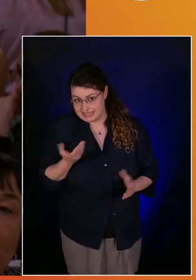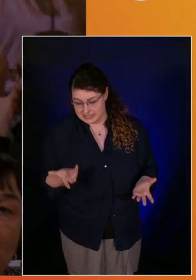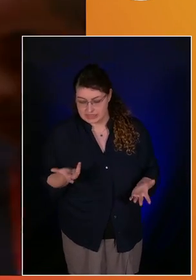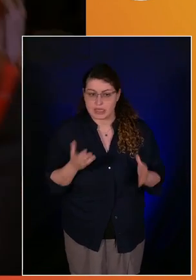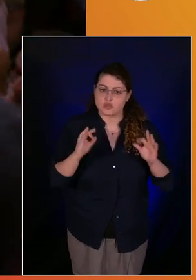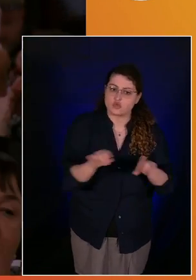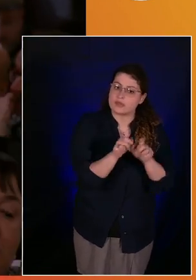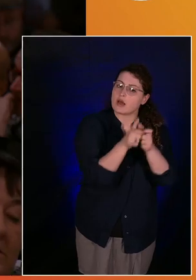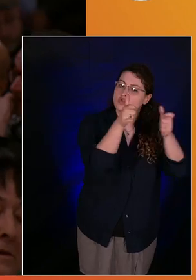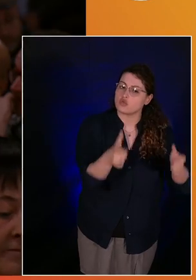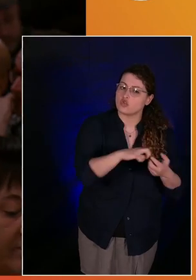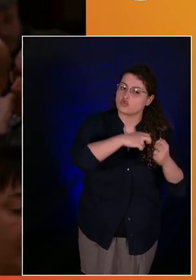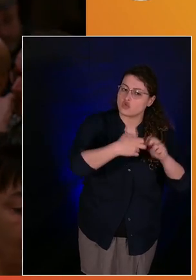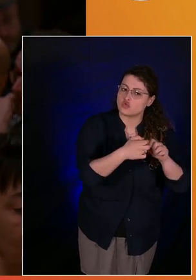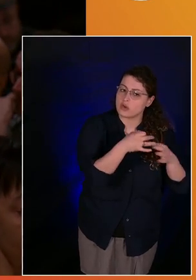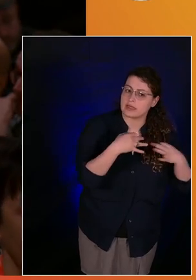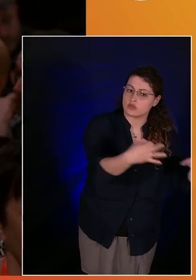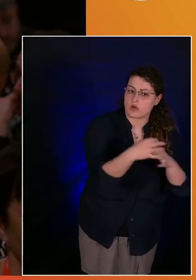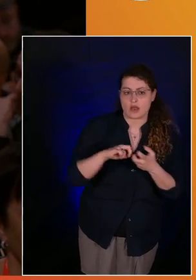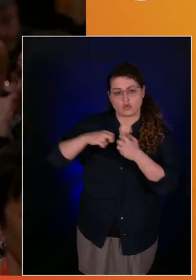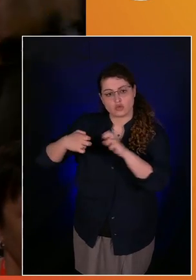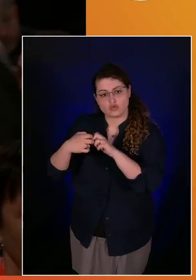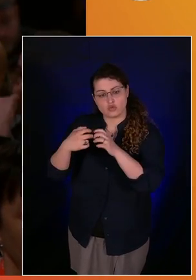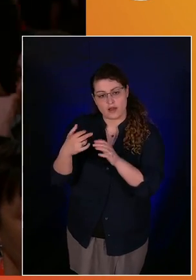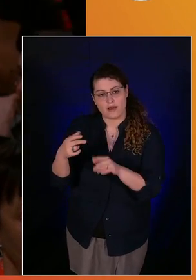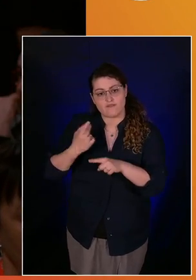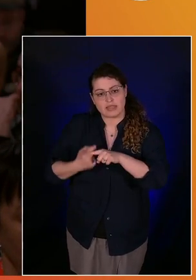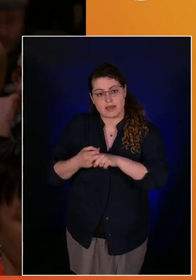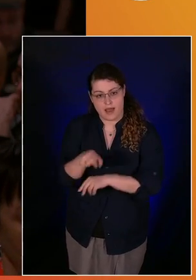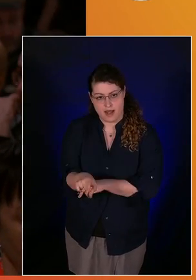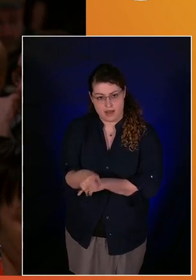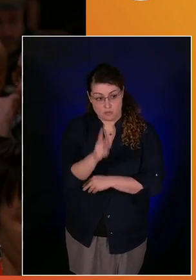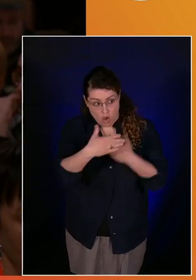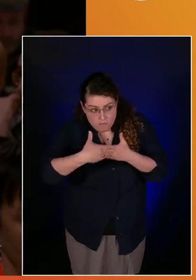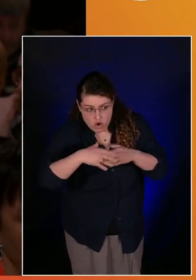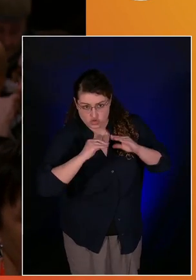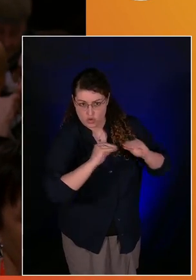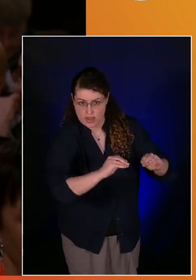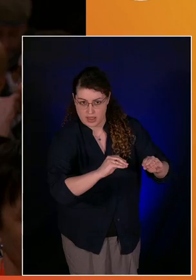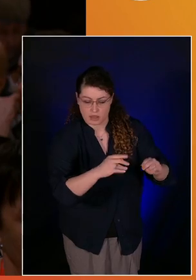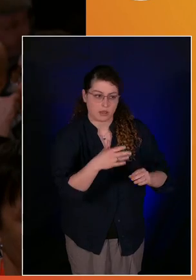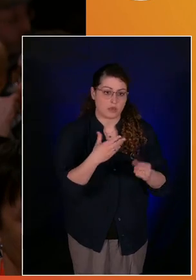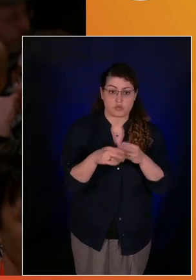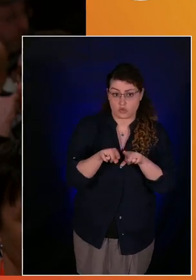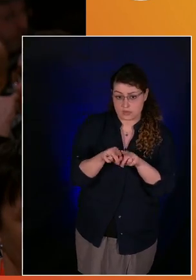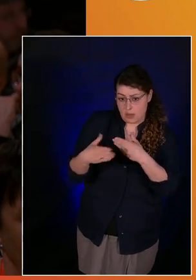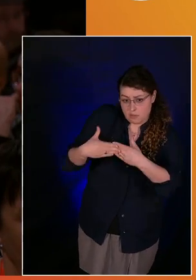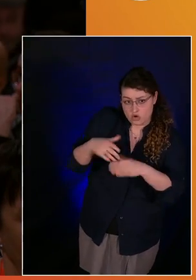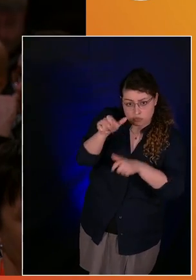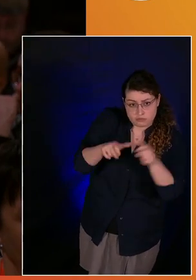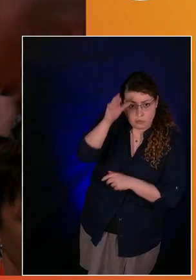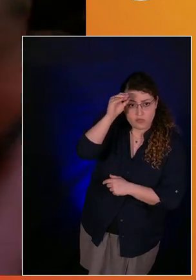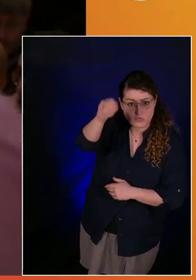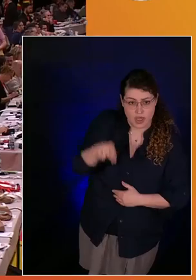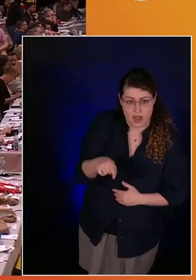nos structures territoriales une structure fédérale au plus près des réalités du terrain ou professionnel ce que nous vivons